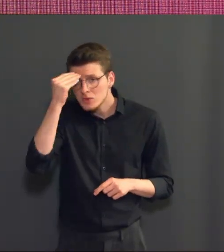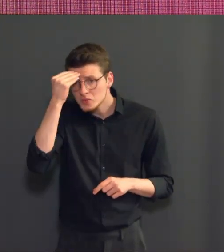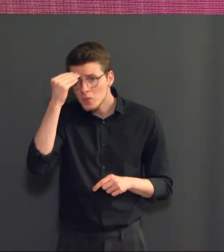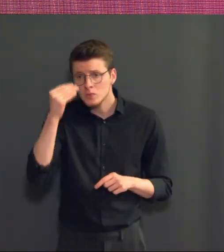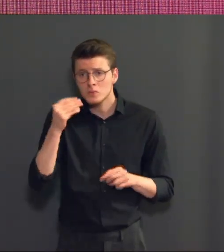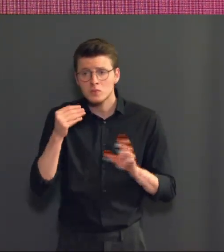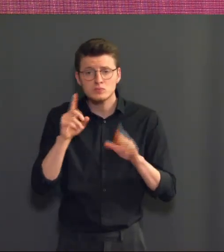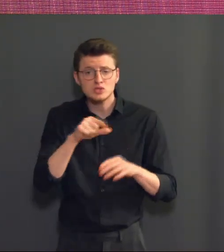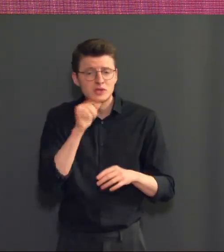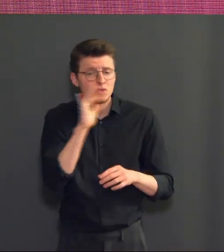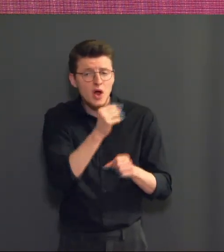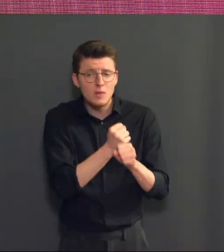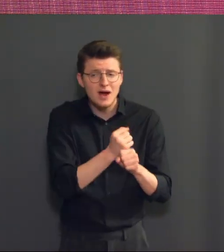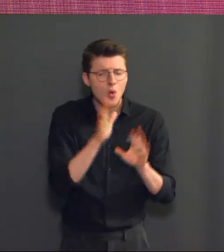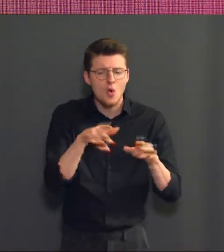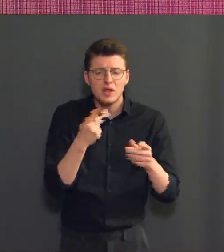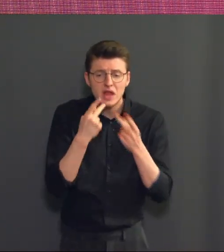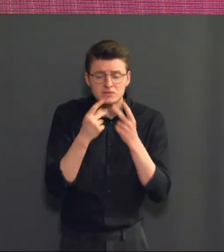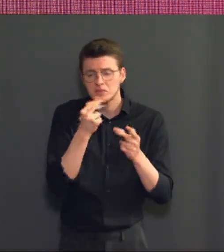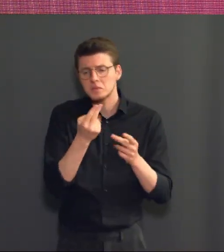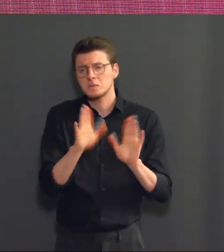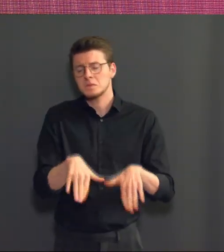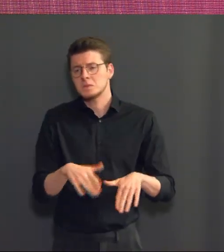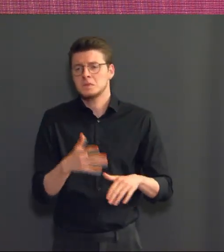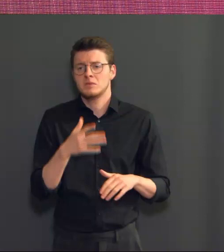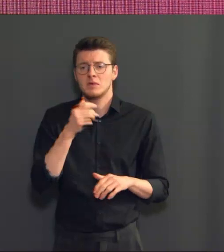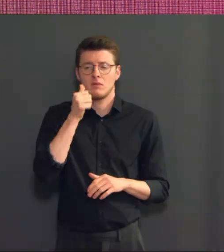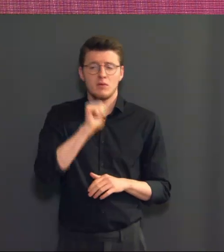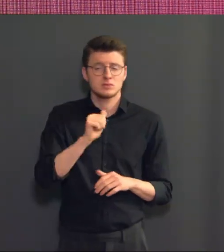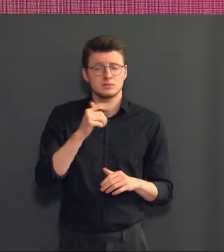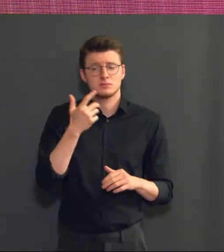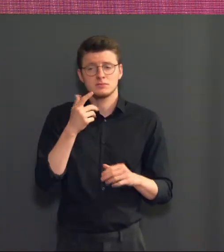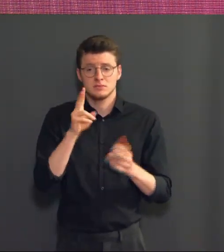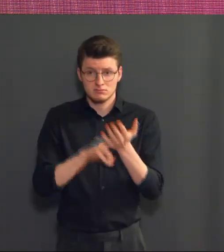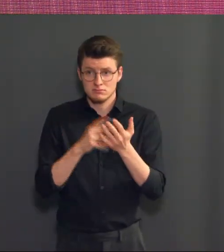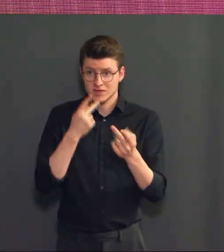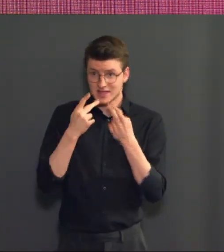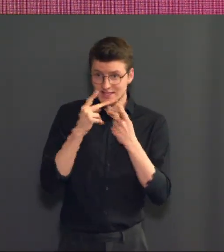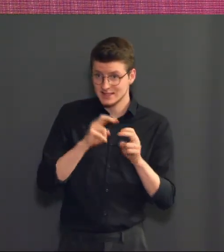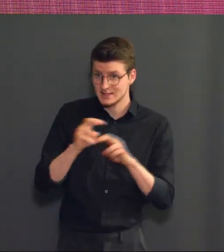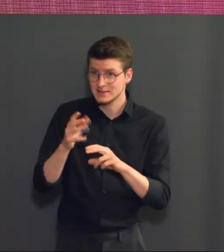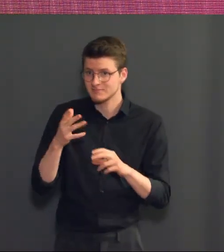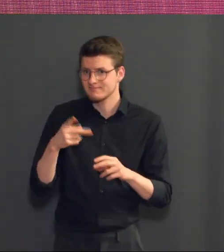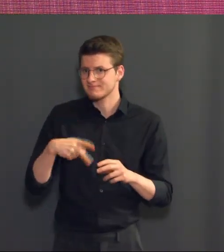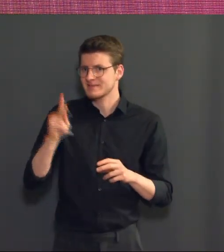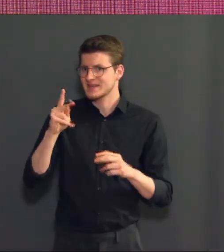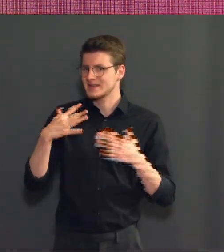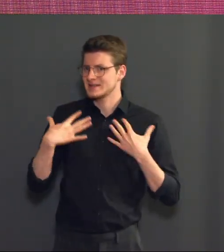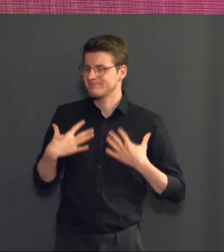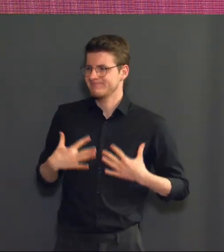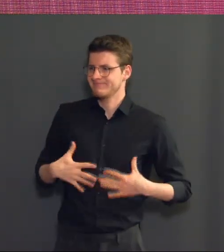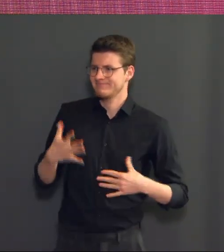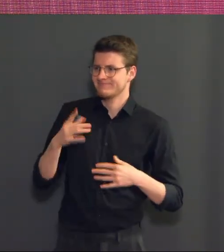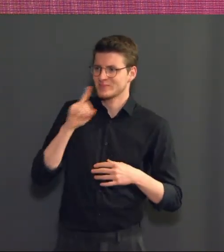werken. En wanneer ze getest worden, dat het meestal gaat om meer typische of iets ernstigere klachten, waardoor de kans op